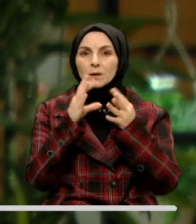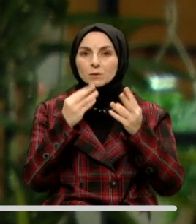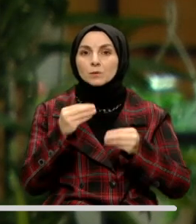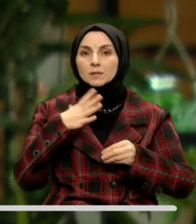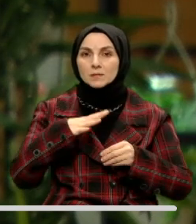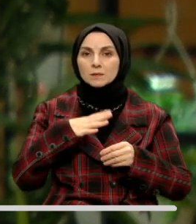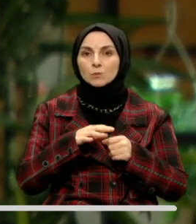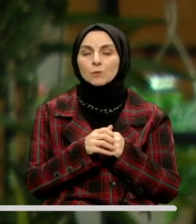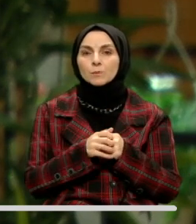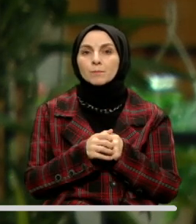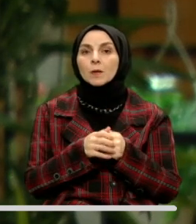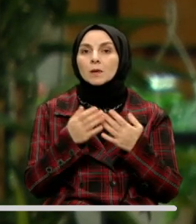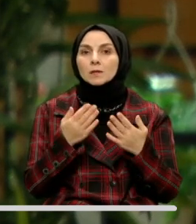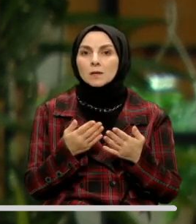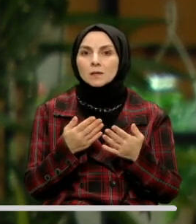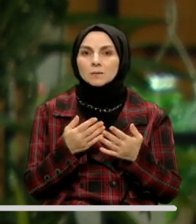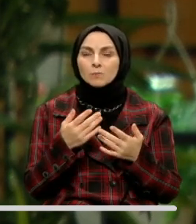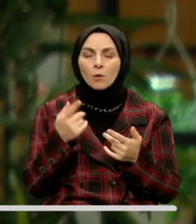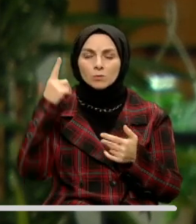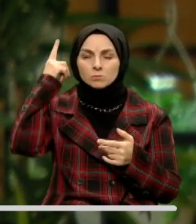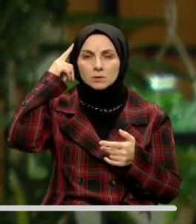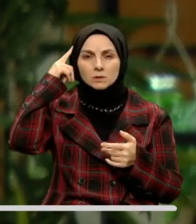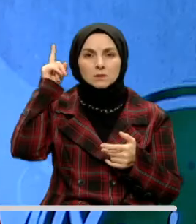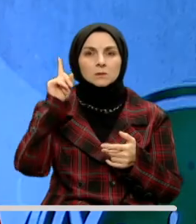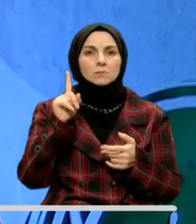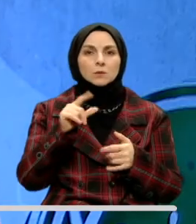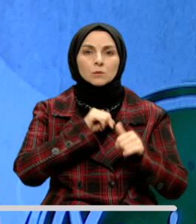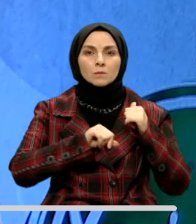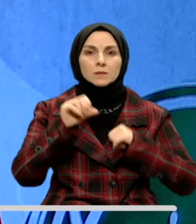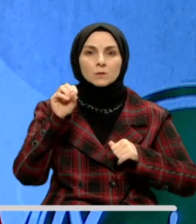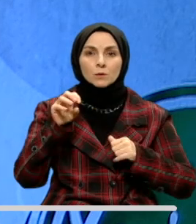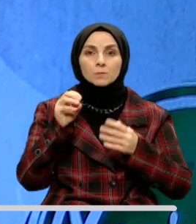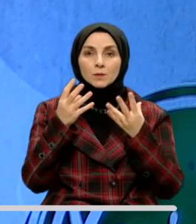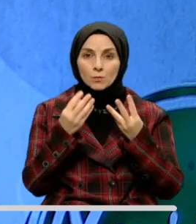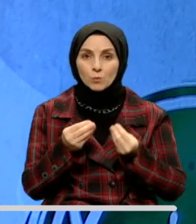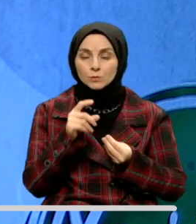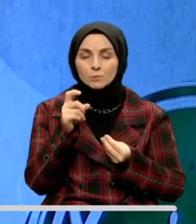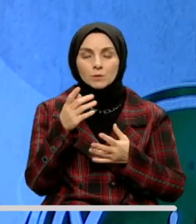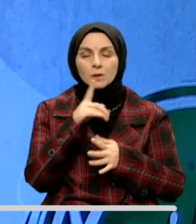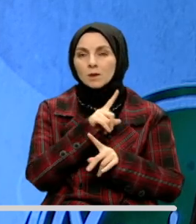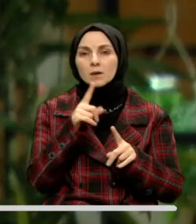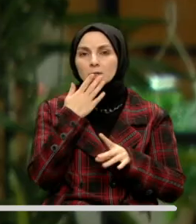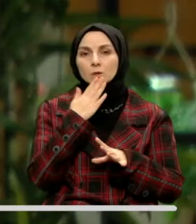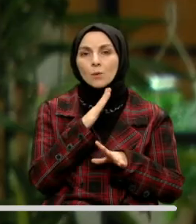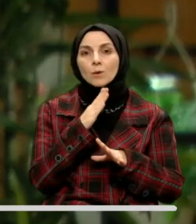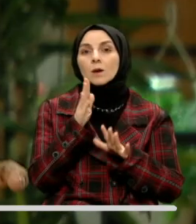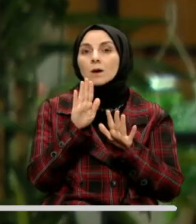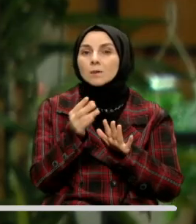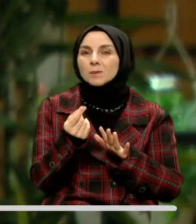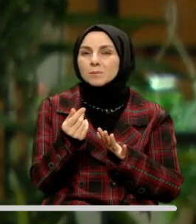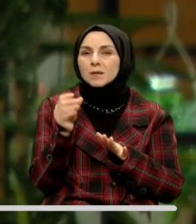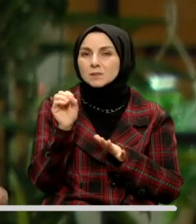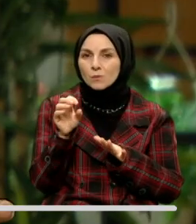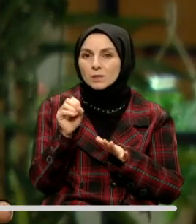evet. İlerlemeyi. Birebir tanıdığın hiç akademisyen oldu mu? Yani birebir yakından tanıdığım yok. Ama biraz daha öğretmenlerinizi